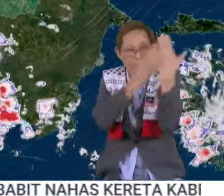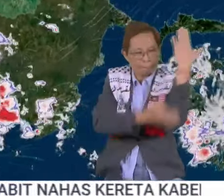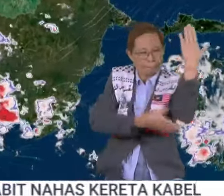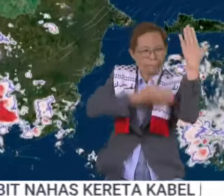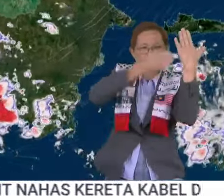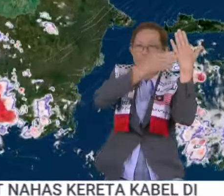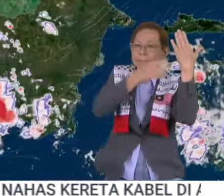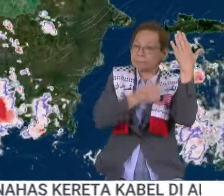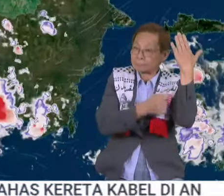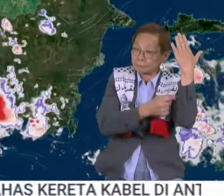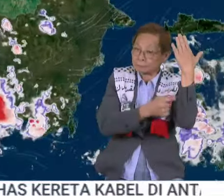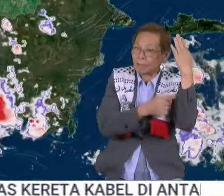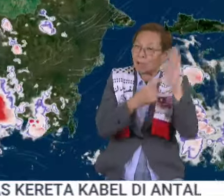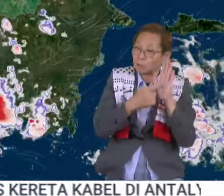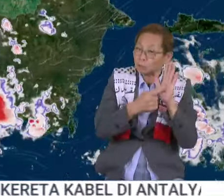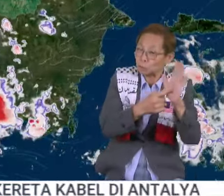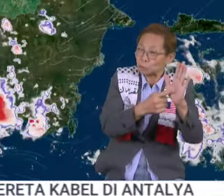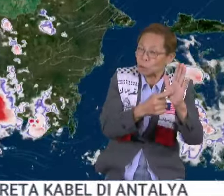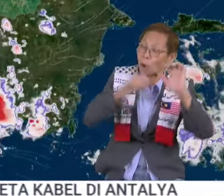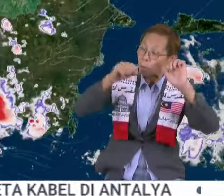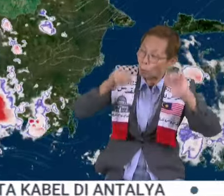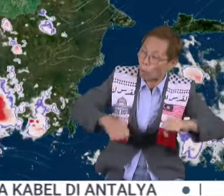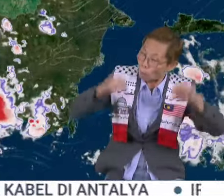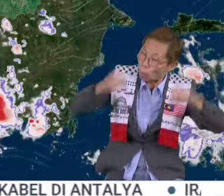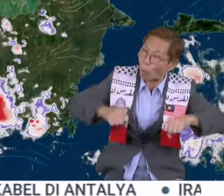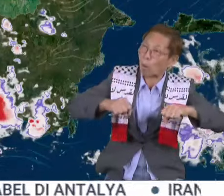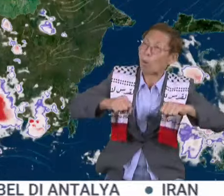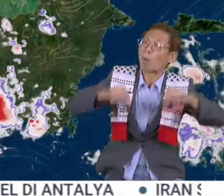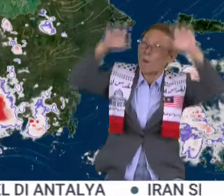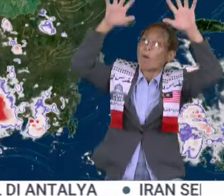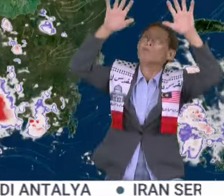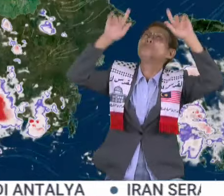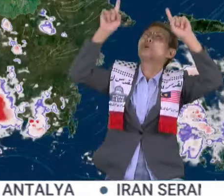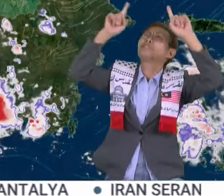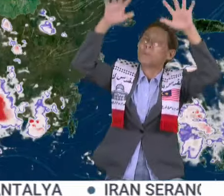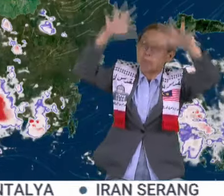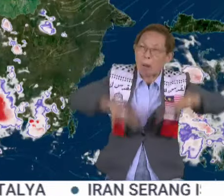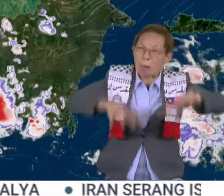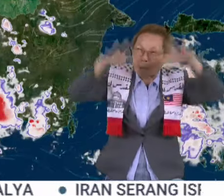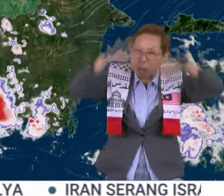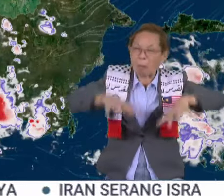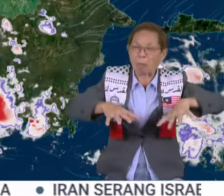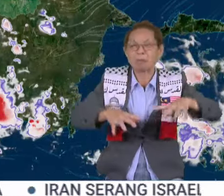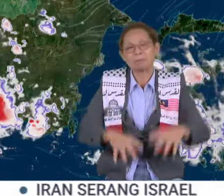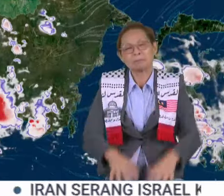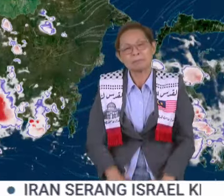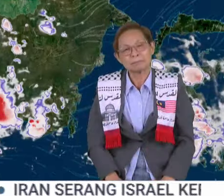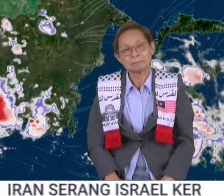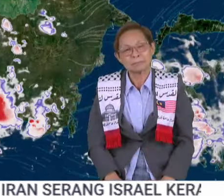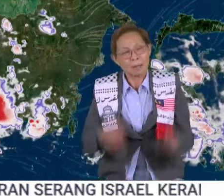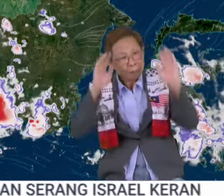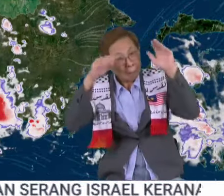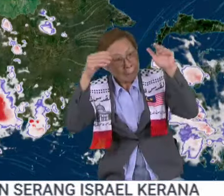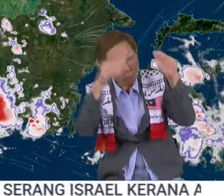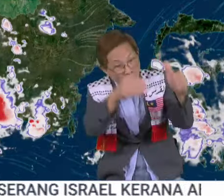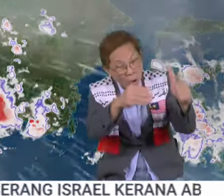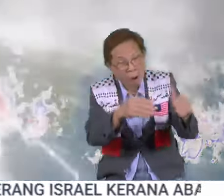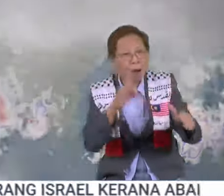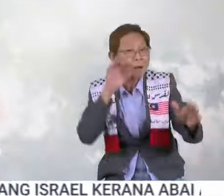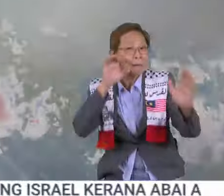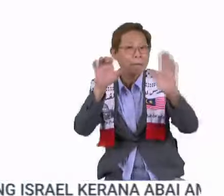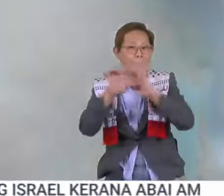Semenanjung. Keadaan ini menunjukkan potensi keadaan cuaca lembap di kawasan berkenaan. Dapat diperhatikan melalui